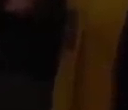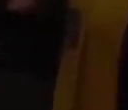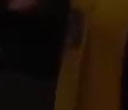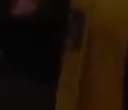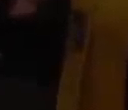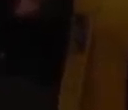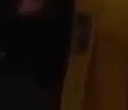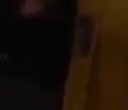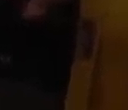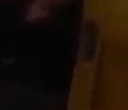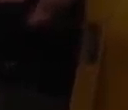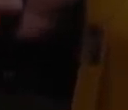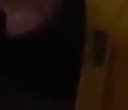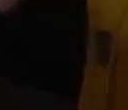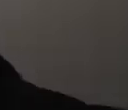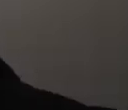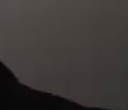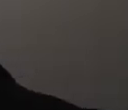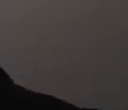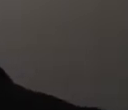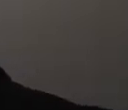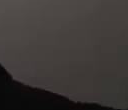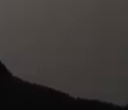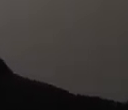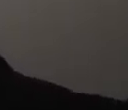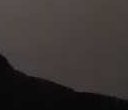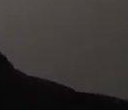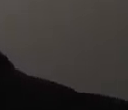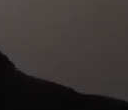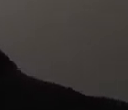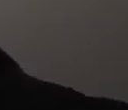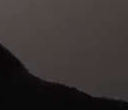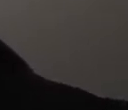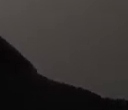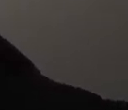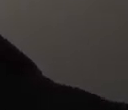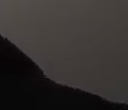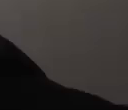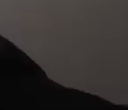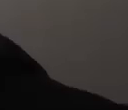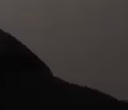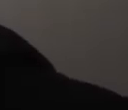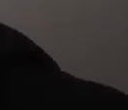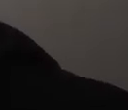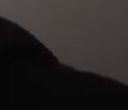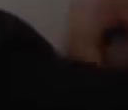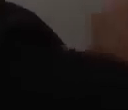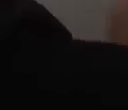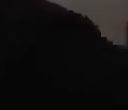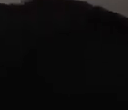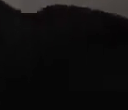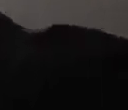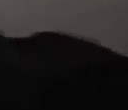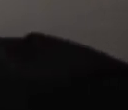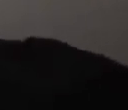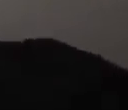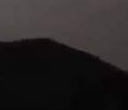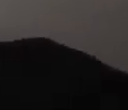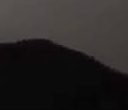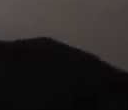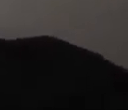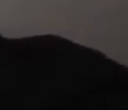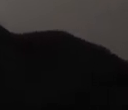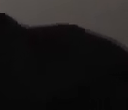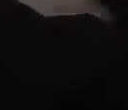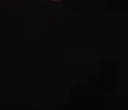po umalis sa poder niyo ma'am itong mga anak niyo? Yung fraternity na yan, umpisa na yung mga ugali nilang lumabas ng mga ganyan, palasagot na. Dati-rati, hindi